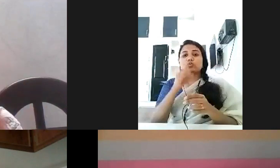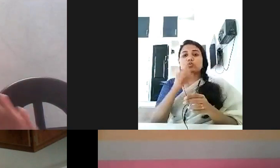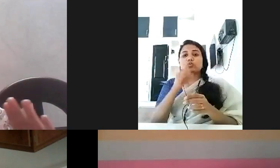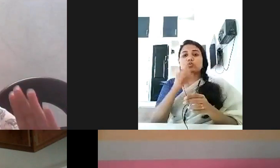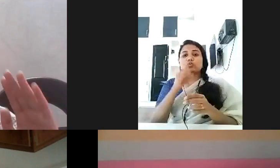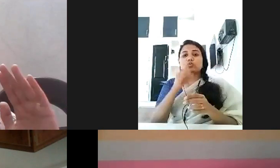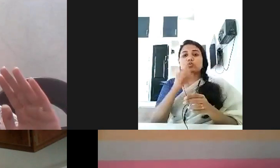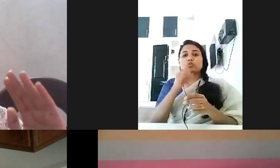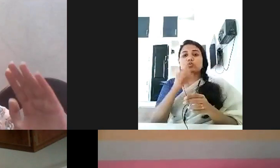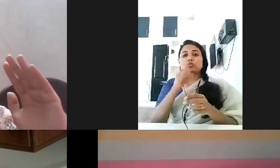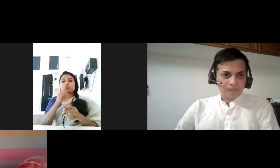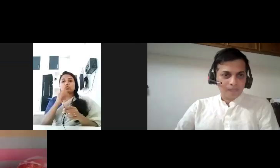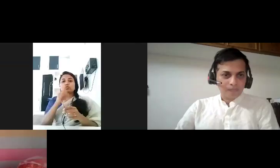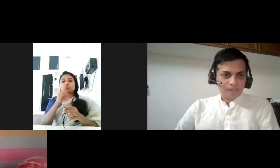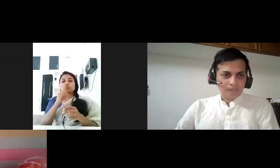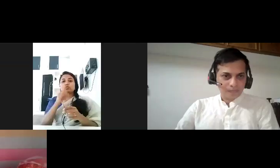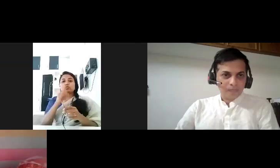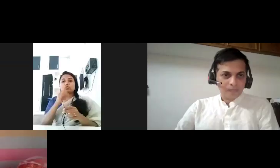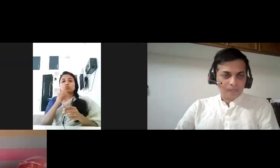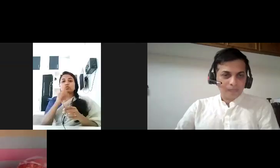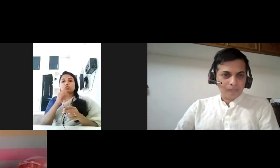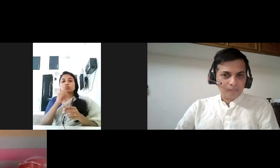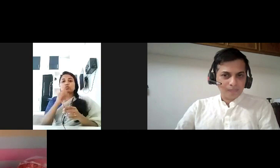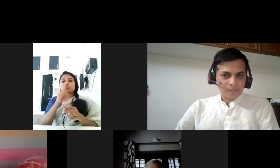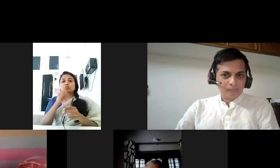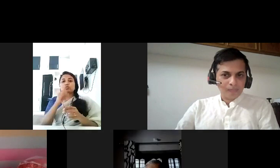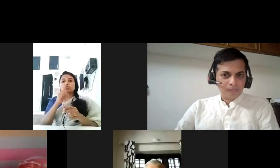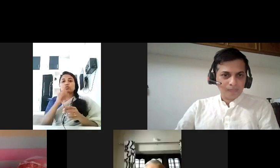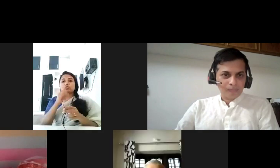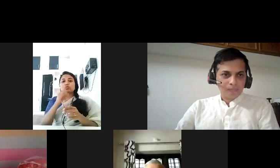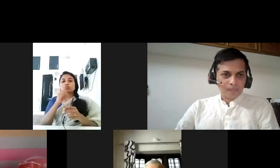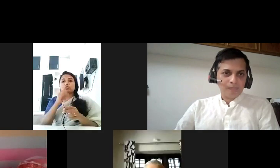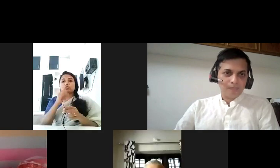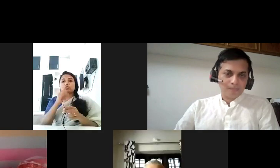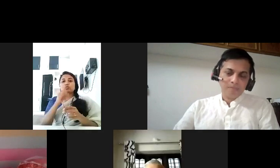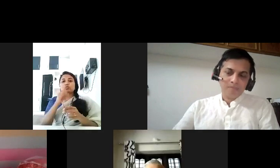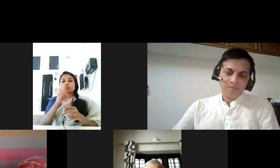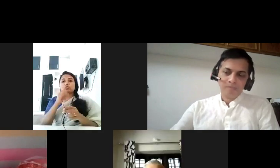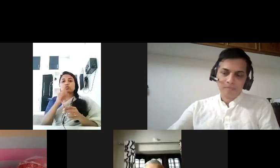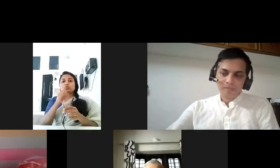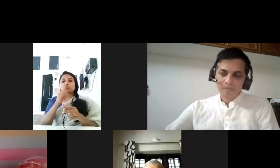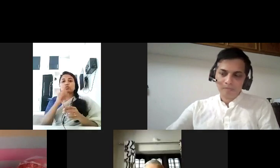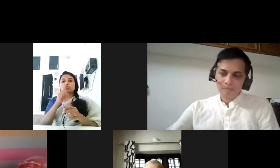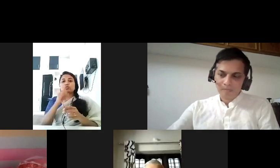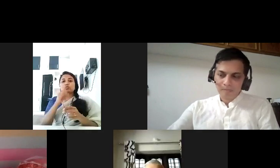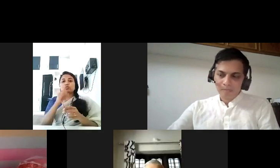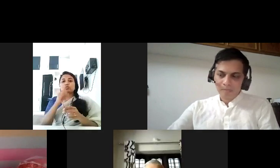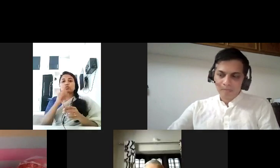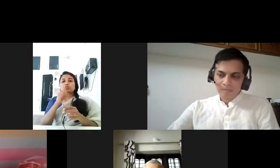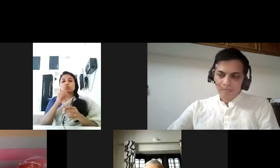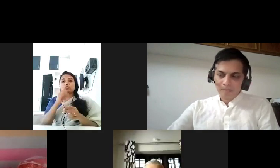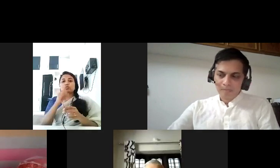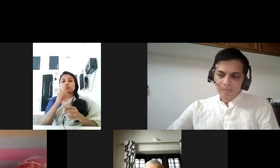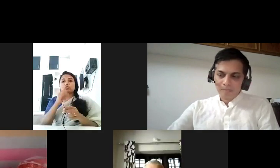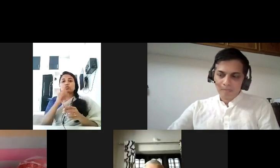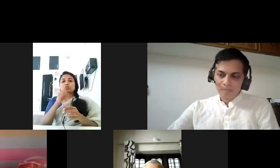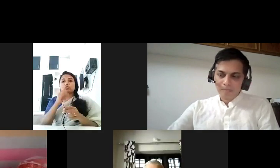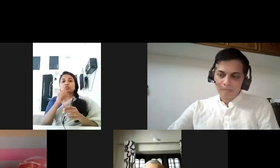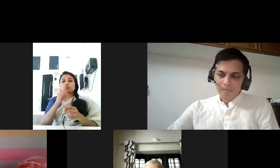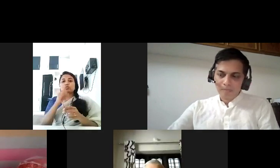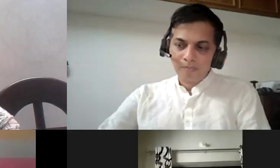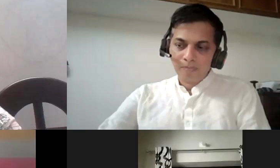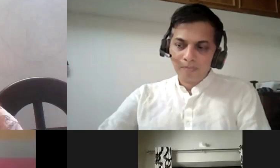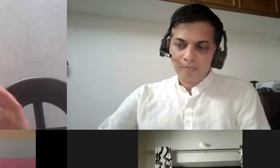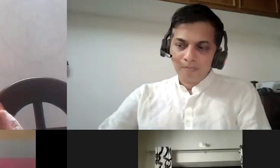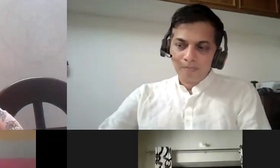ഒരു ഇംപ്രൂവ്മെന്റ്. ദാറ്റ് ഈസ് ഷി വാസ് ബിഹേവിംഗ് ലൈക്ക് എ ടൈപ്പ് 1C വെറൈറ്റി. ഈ കുട്ടി ഇപ്പോൾ ടൈപ്പ് 2 SMA കുറച്ചും കൂടെ ബെറ്റർ ആയ ഒരു ടൈപ്പ്